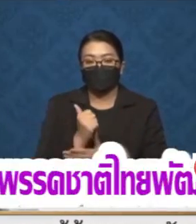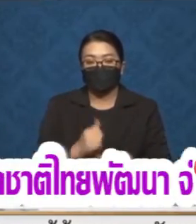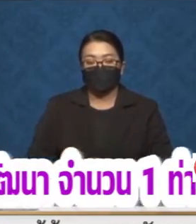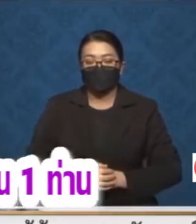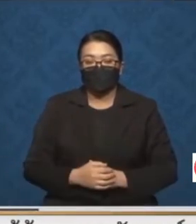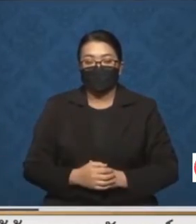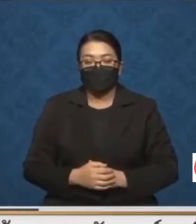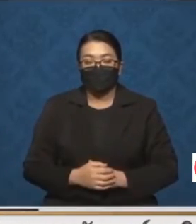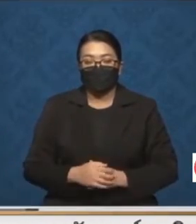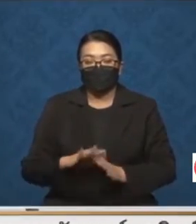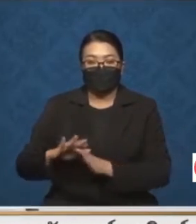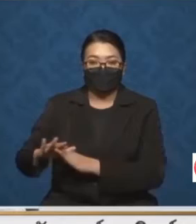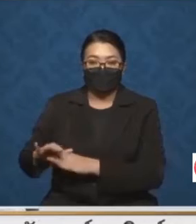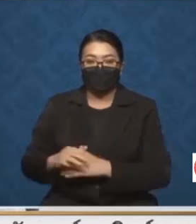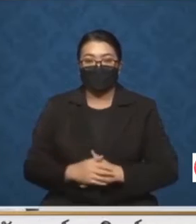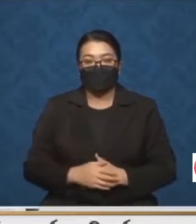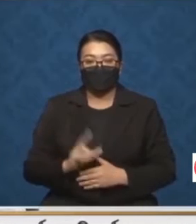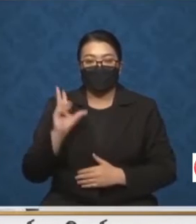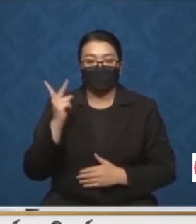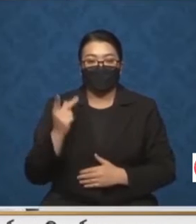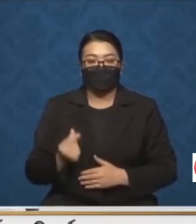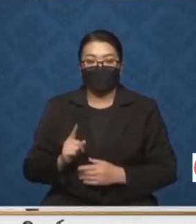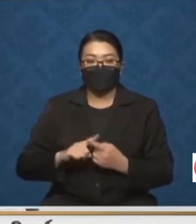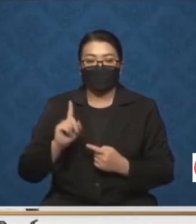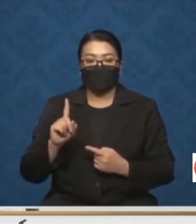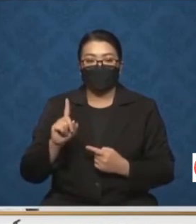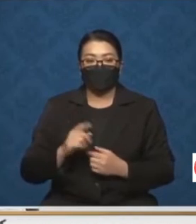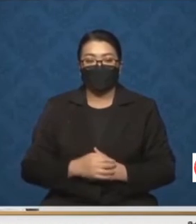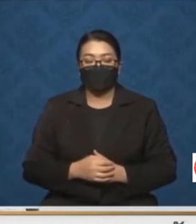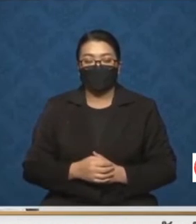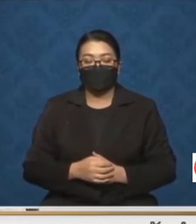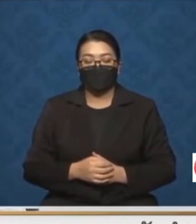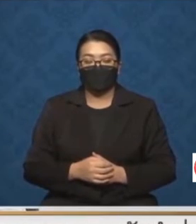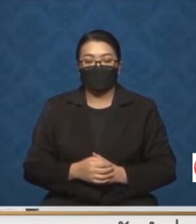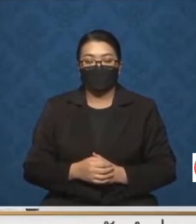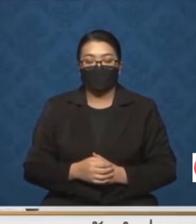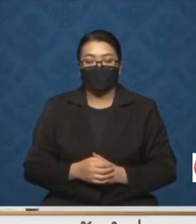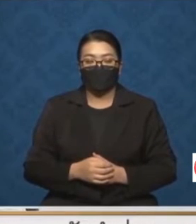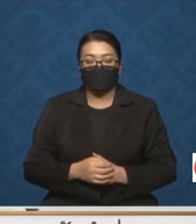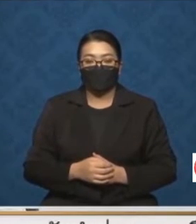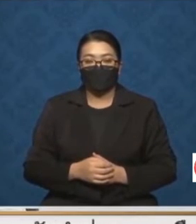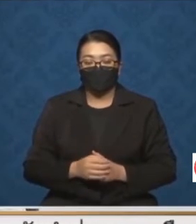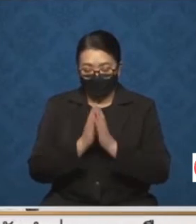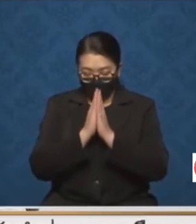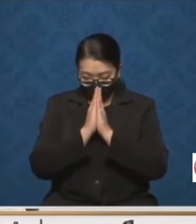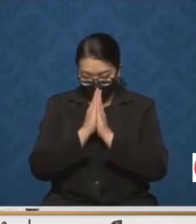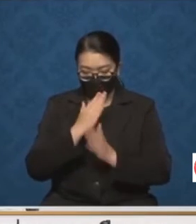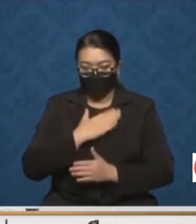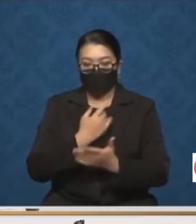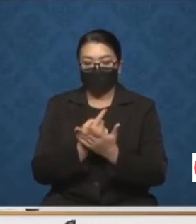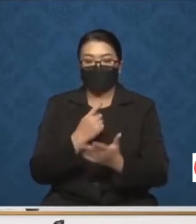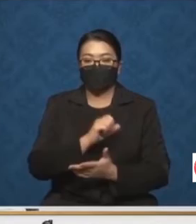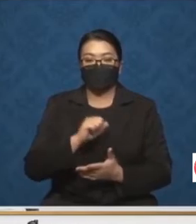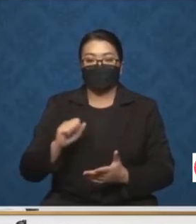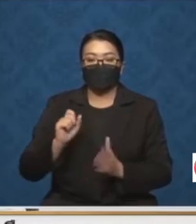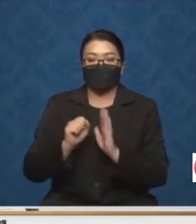ครับต่อไปพรรคชาติไทยพัฒนา1ท่านครับ ท่านประธานสภาที่เคารพกับผมเสมอกันเที่ยงธรรมสมาชิกสภาผู้แทนราษฎรจังหวัดสุ